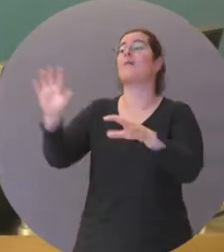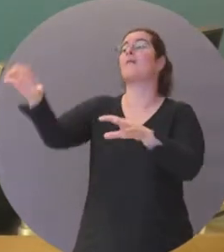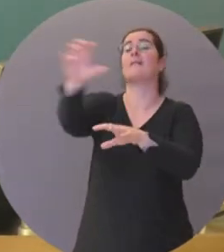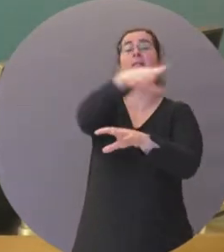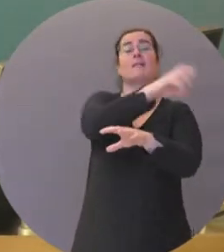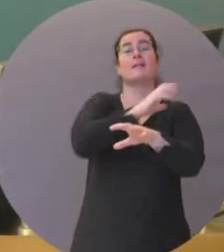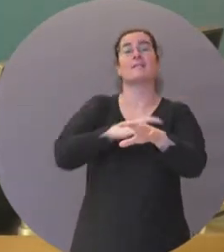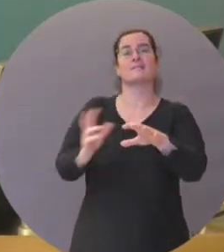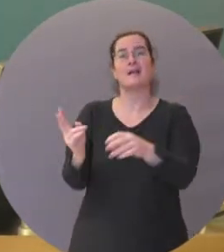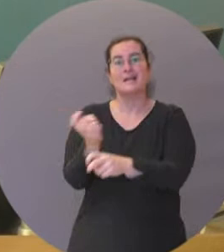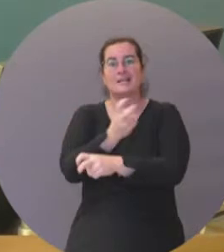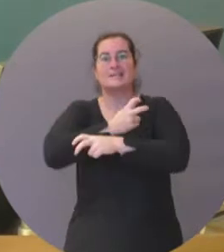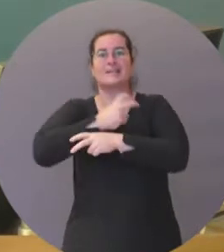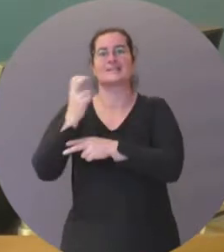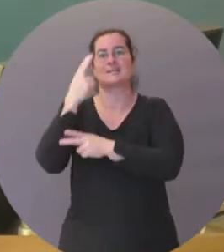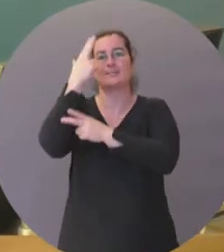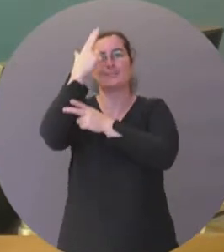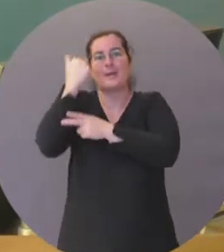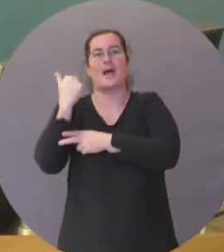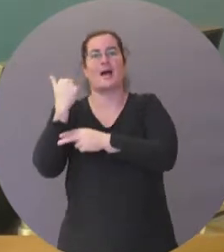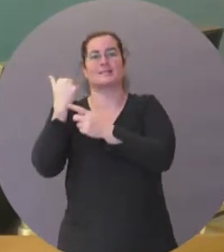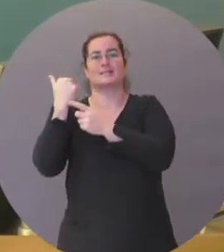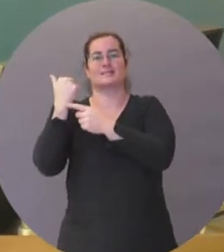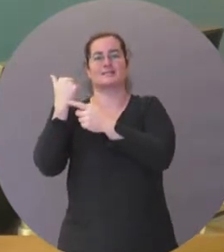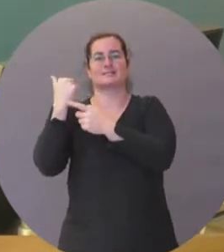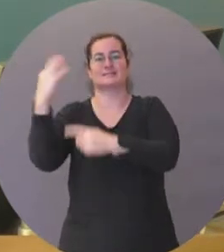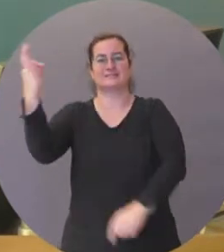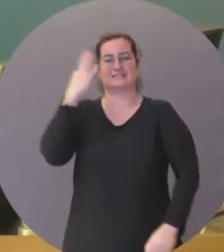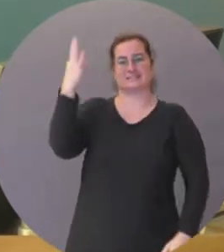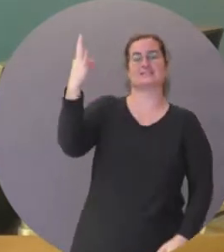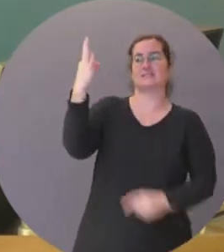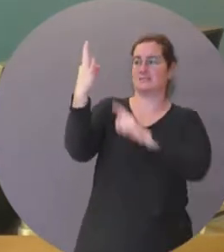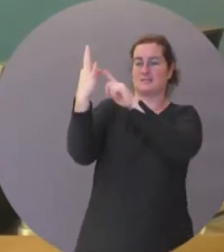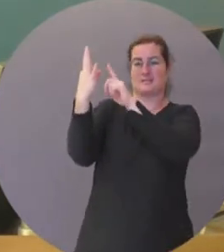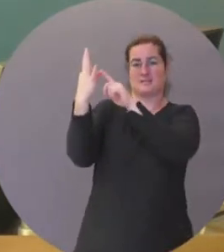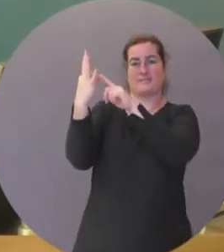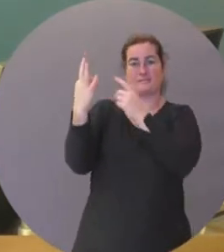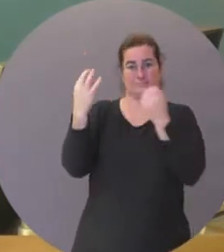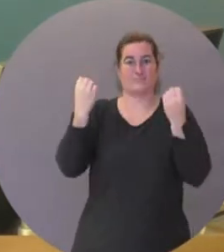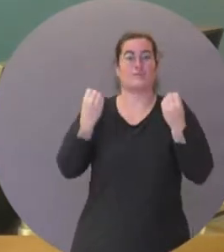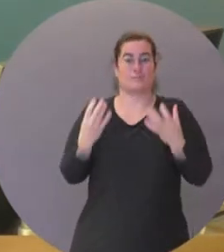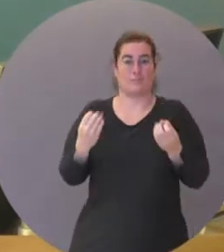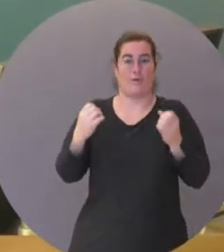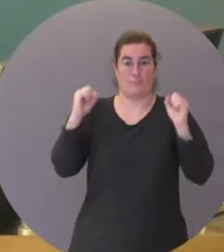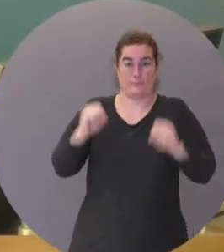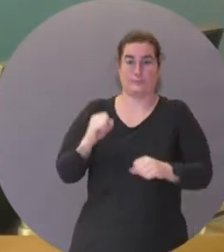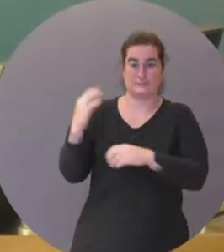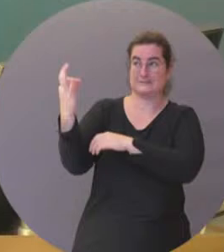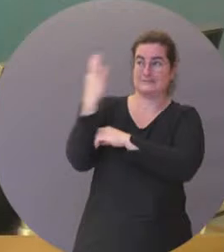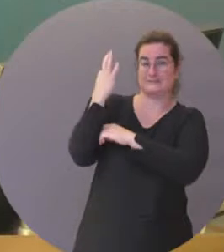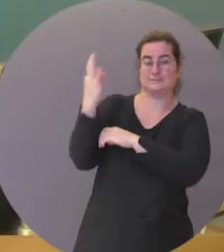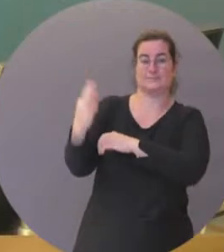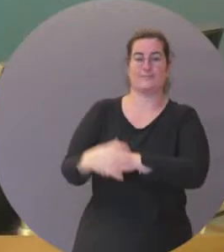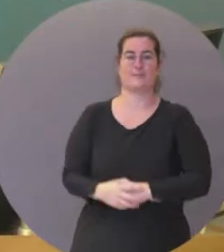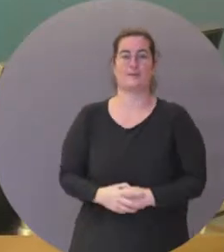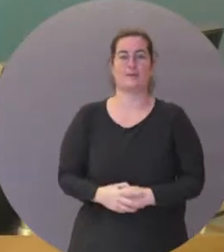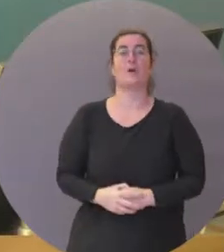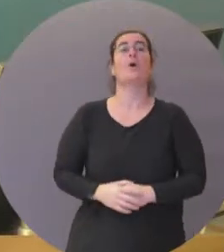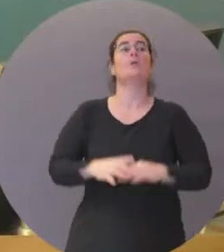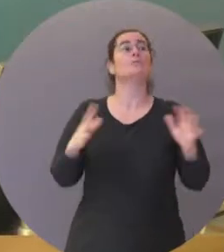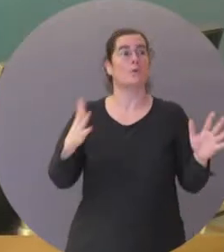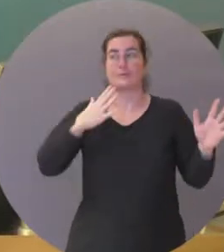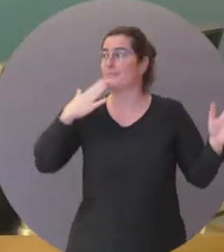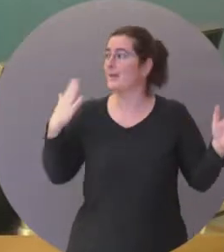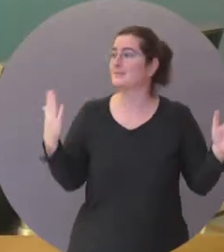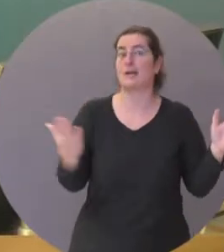risque de cybercriminalité auquel nous sommes collectivement confrontés donc je vous remercie mes